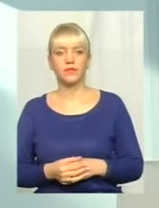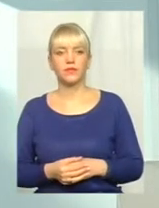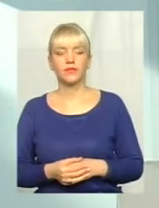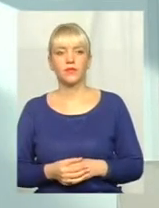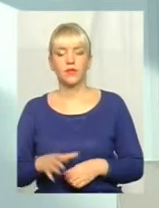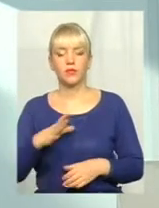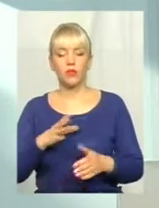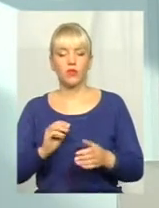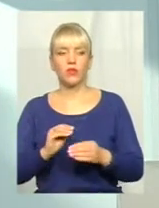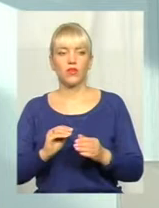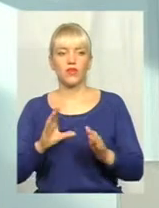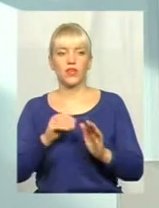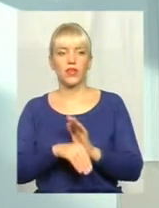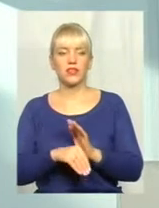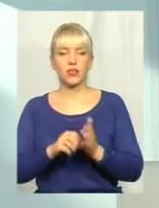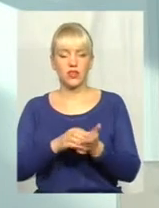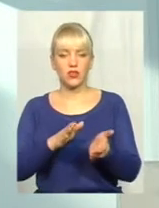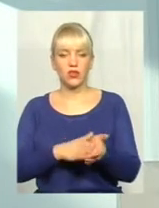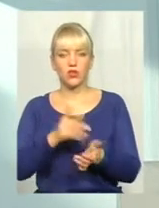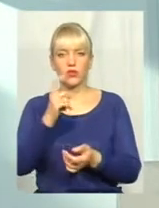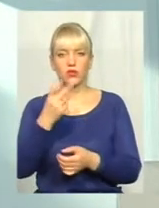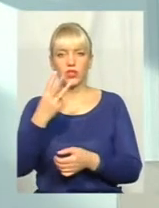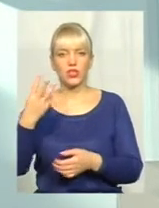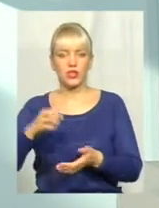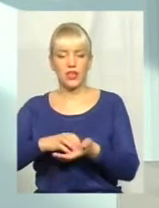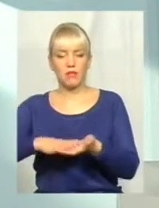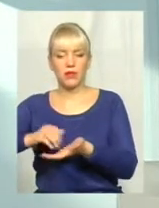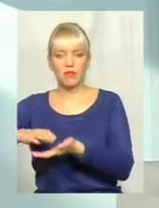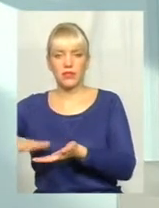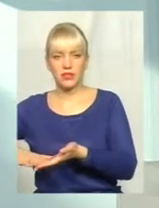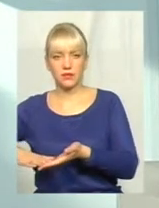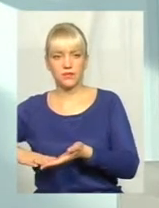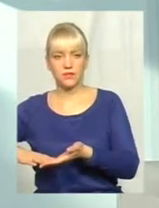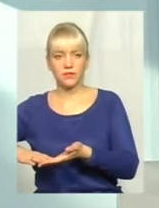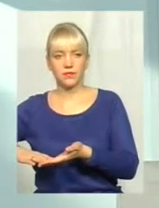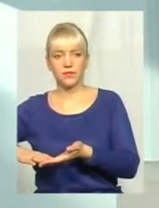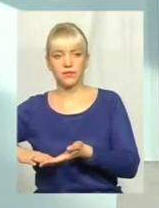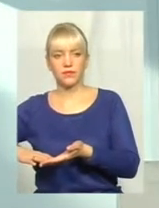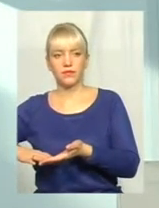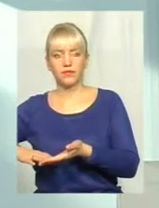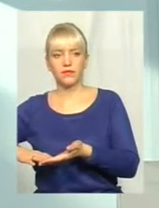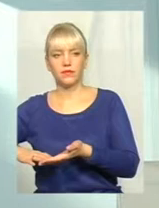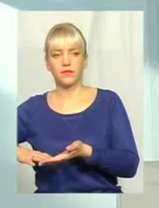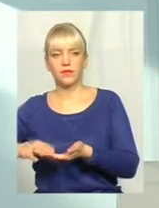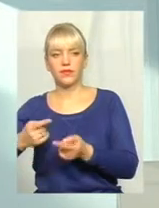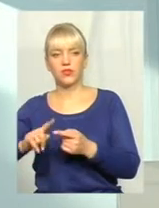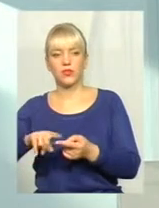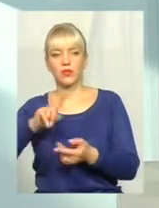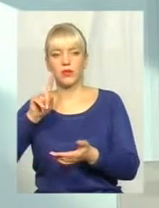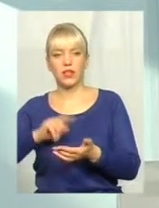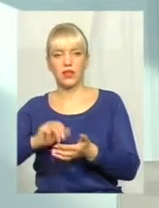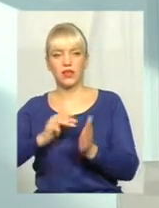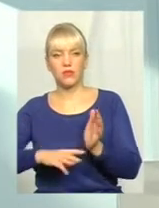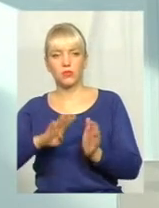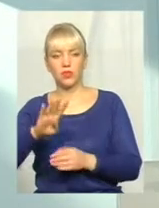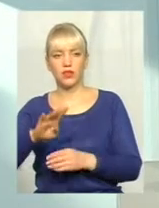Було внесено 104 приписи з цього. За весь період роботи було внесено 104 приписи з цього питання, і